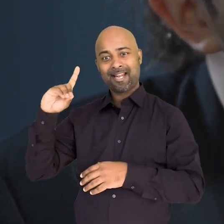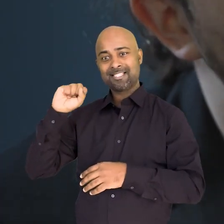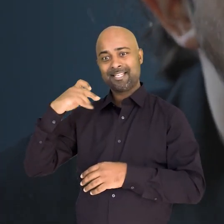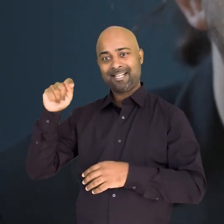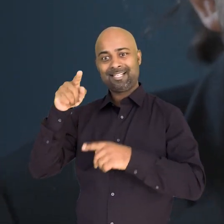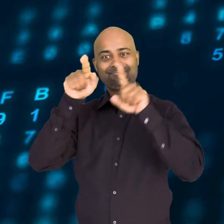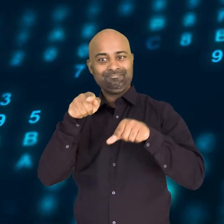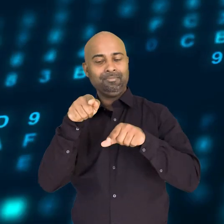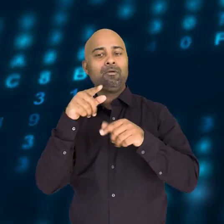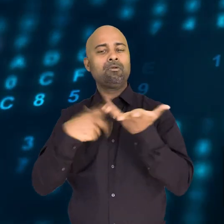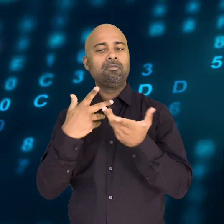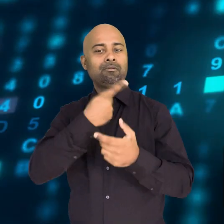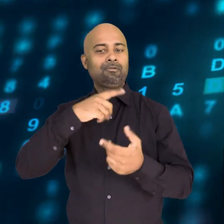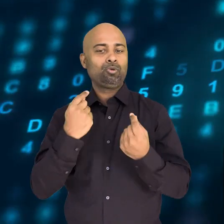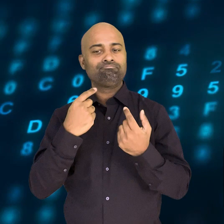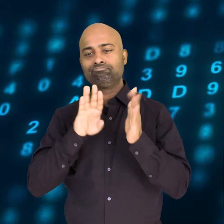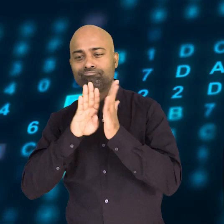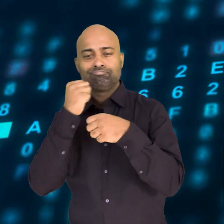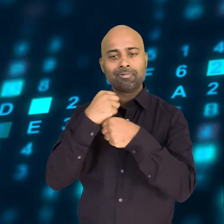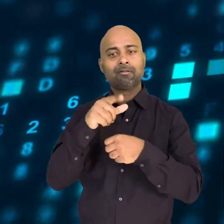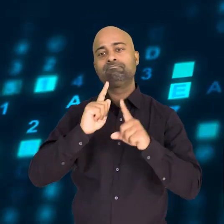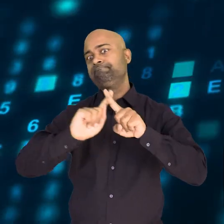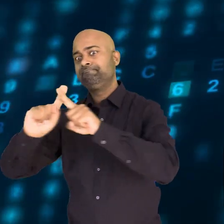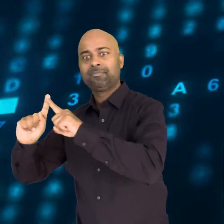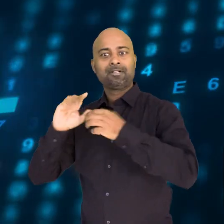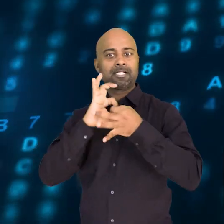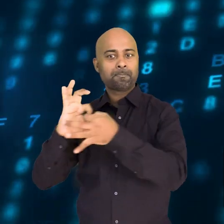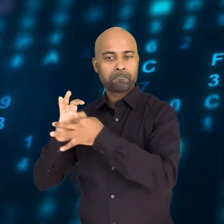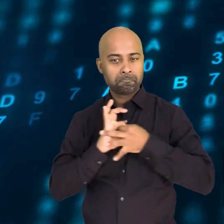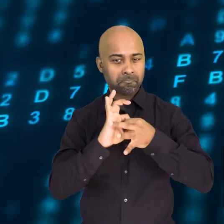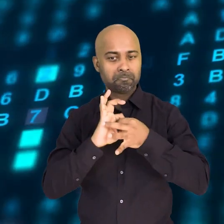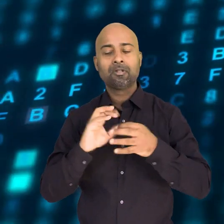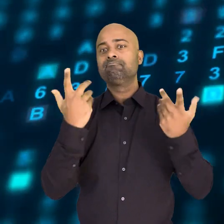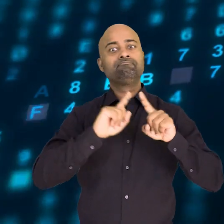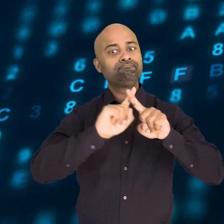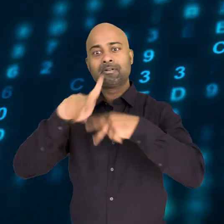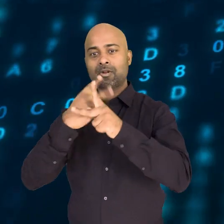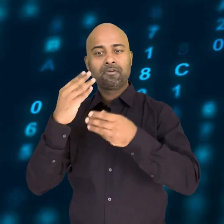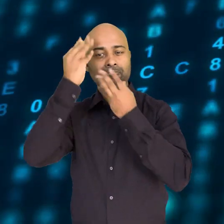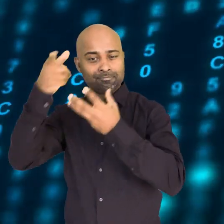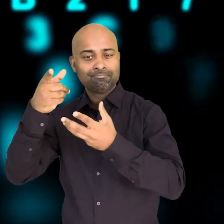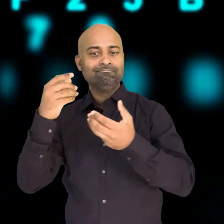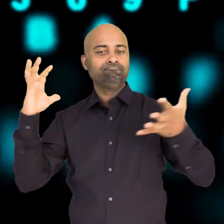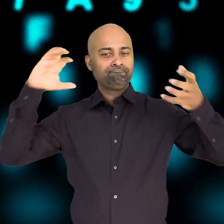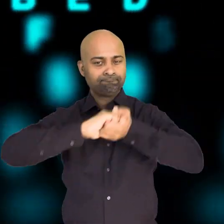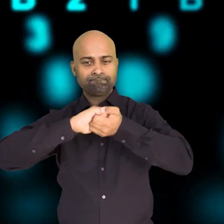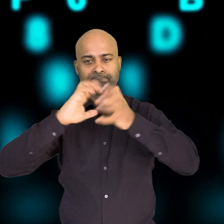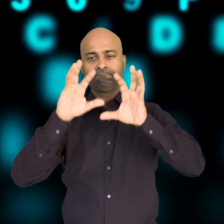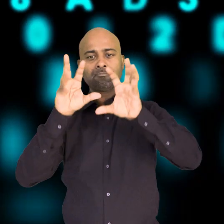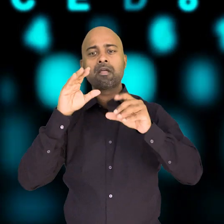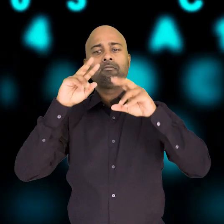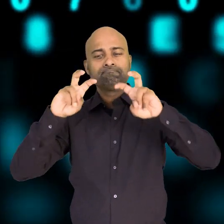Excel, c'est tel que tel, mais avec ce qu'on a développé, là, il y a tout plein de relations, tout plein d'informations qui sont reliées ensemble, puis ça permet de